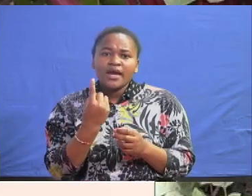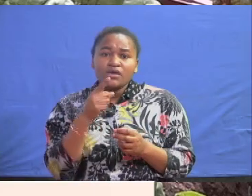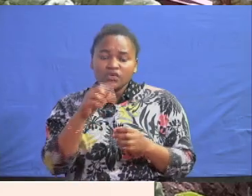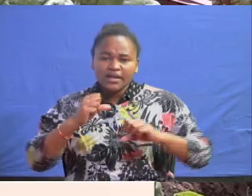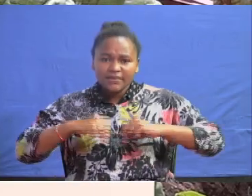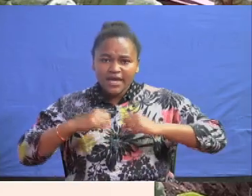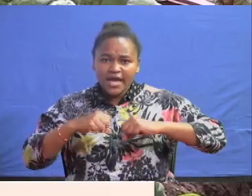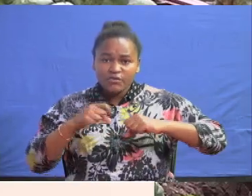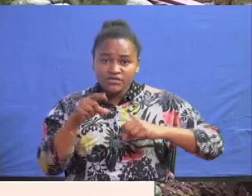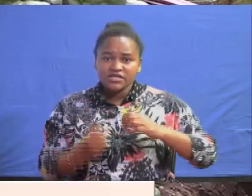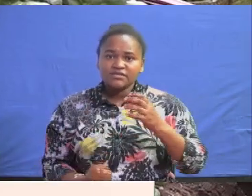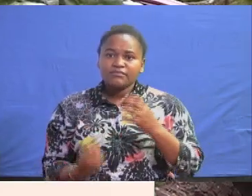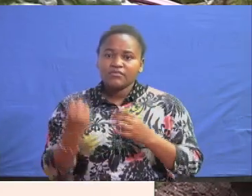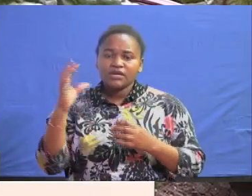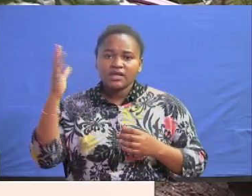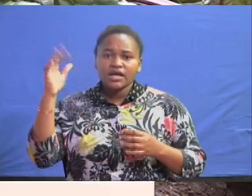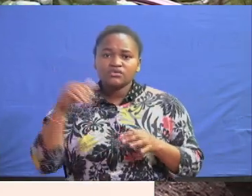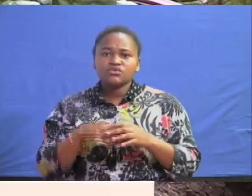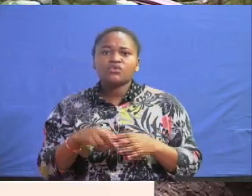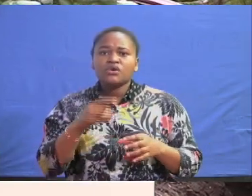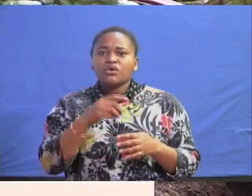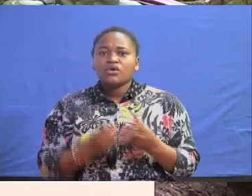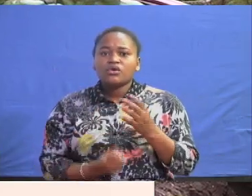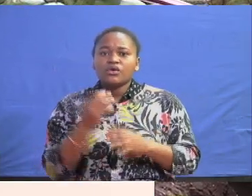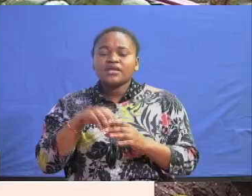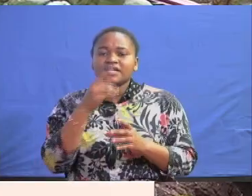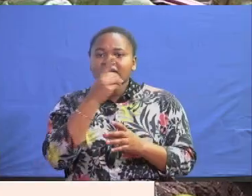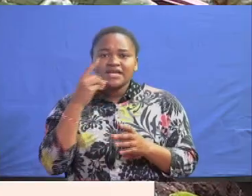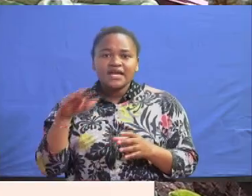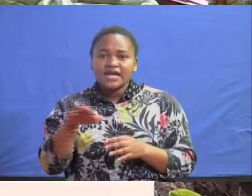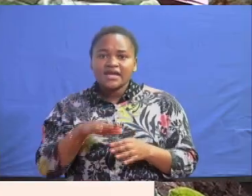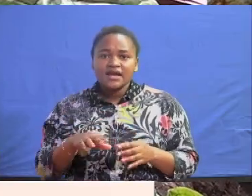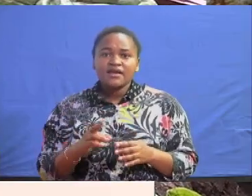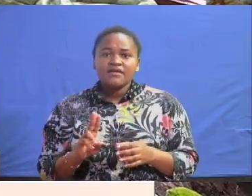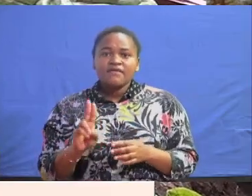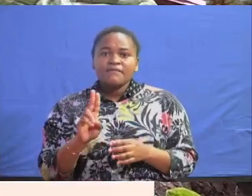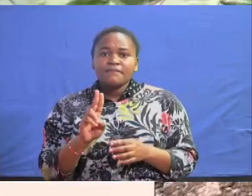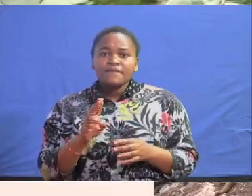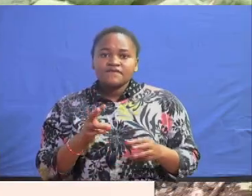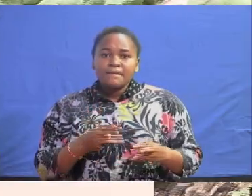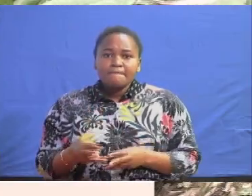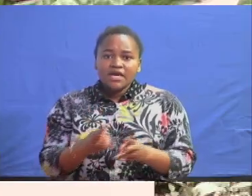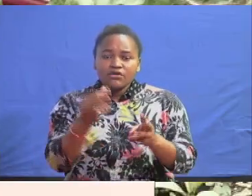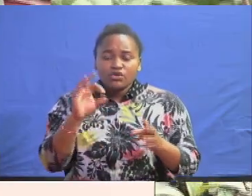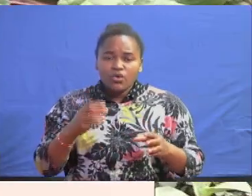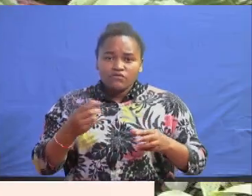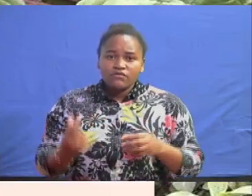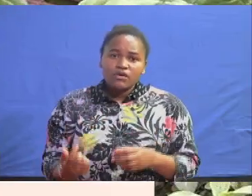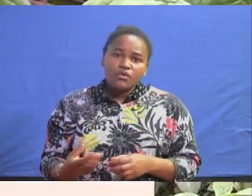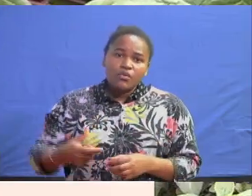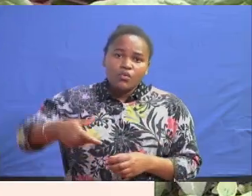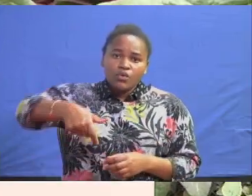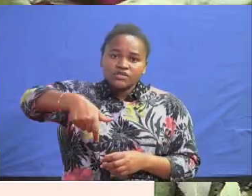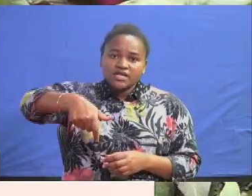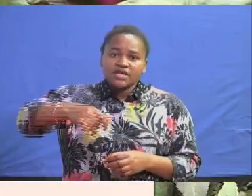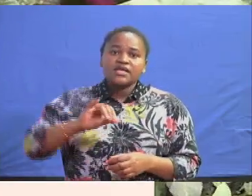mmea huu kukua hata katika maeneo kame. Mbinu ya unyunyuziaji ni bora kutumia katika ukulima huu. If you